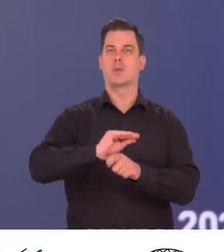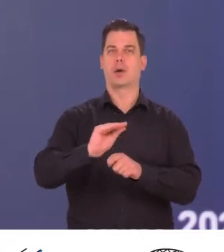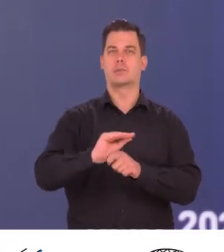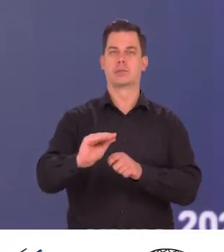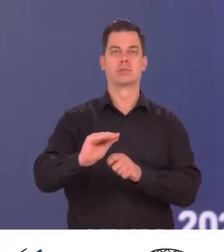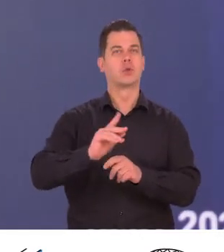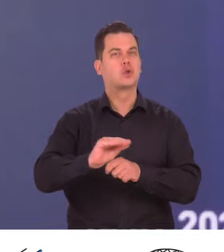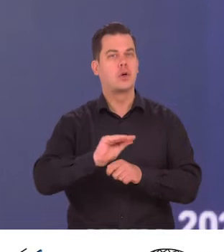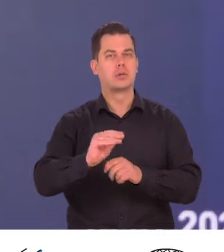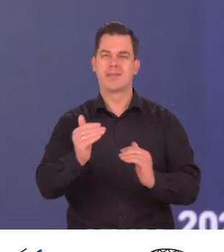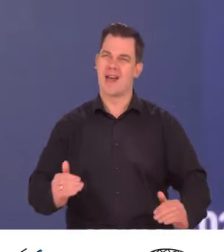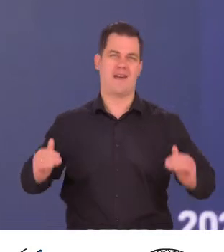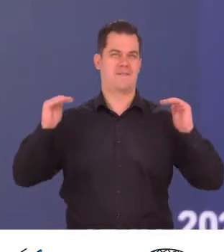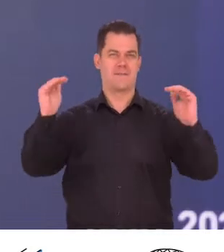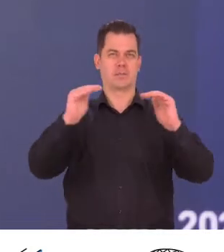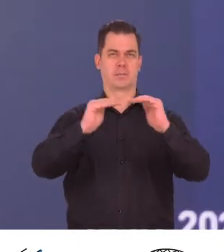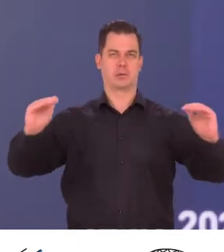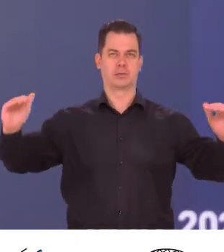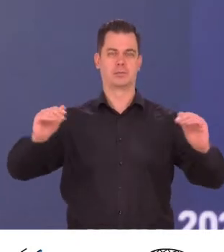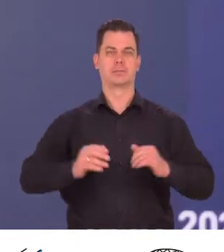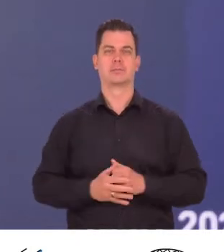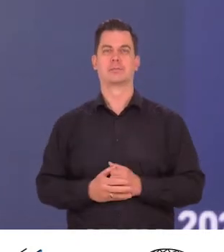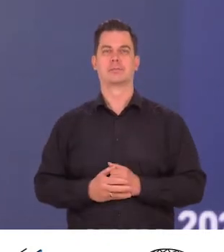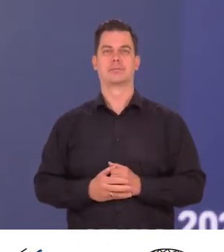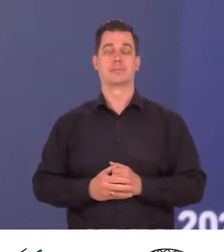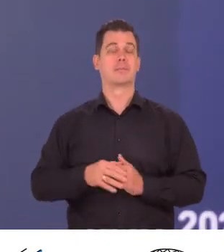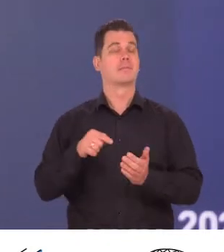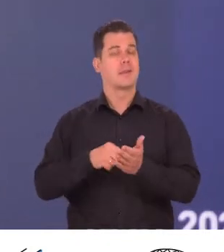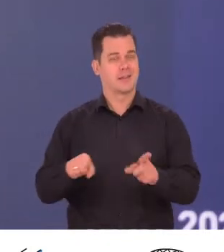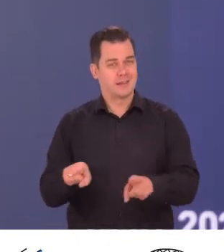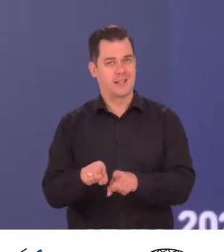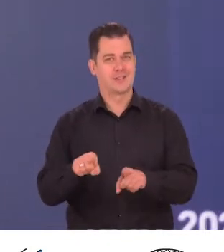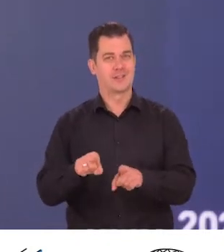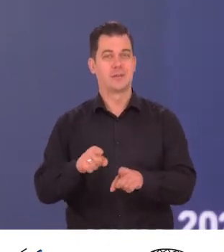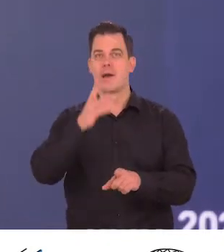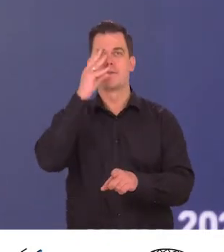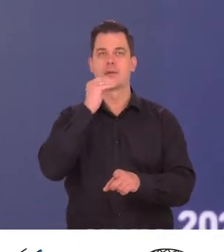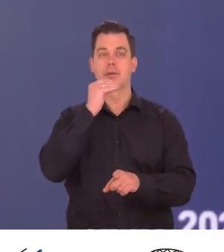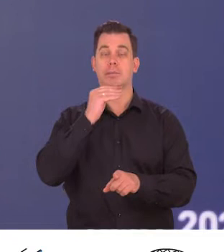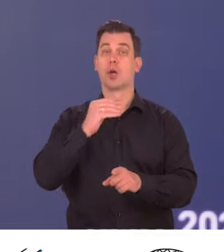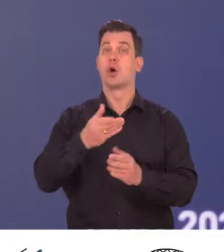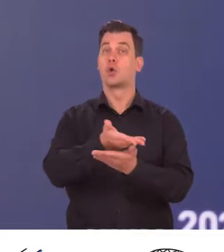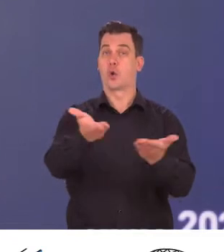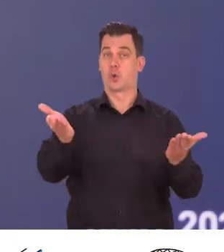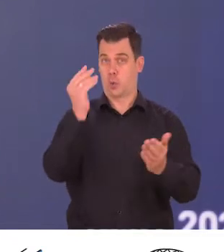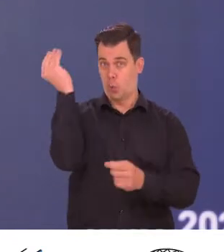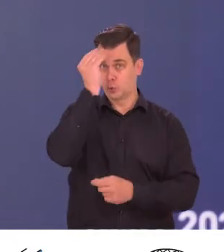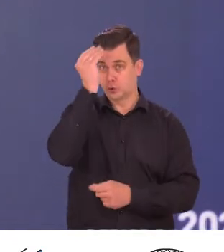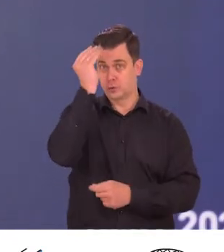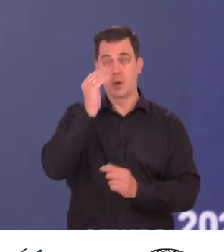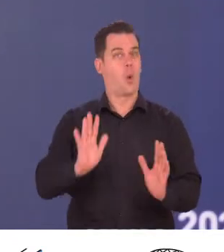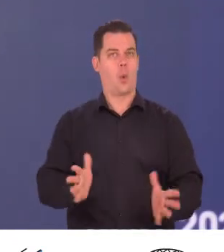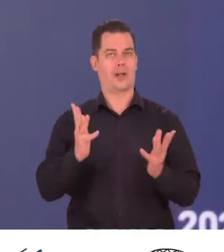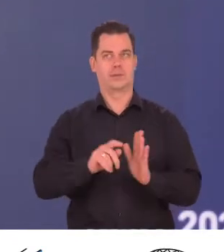dostęp do edukacji i szkoleń jak najwyższej jakości. Chodzi również oczywiście o to, by umożliwić osobom uczącym